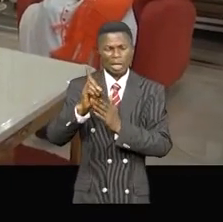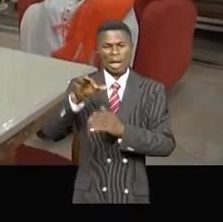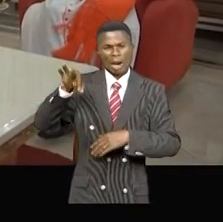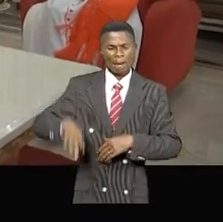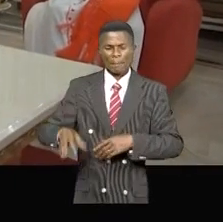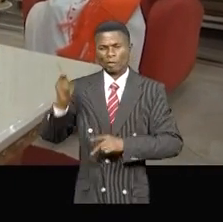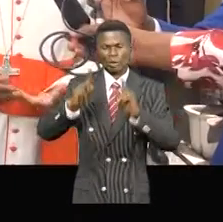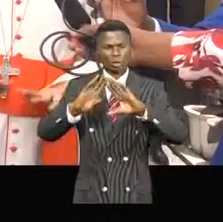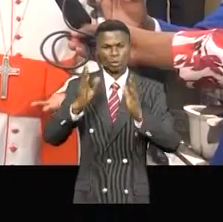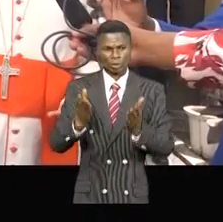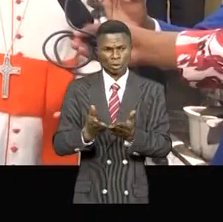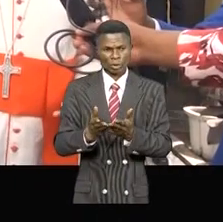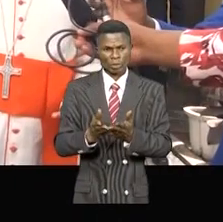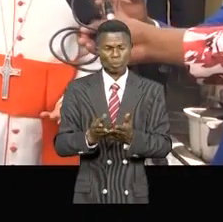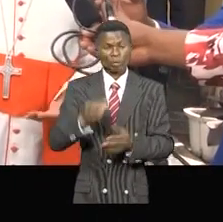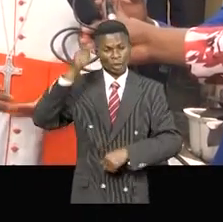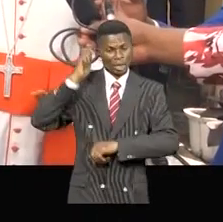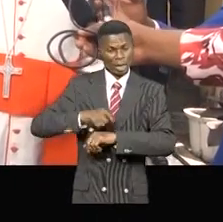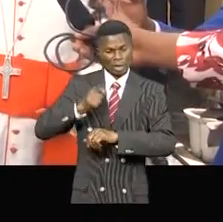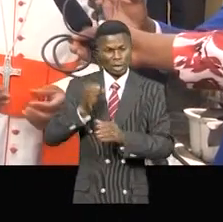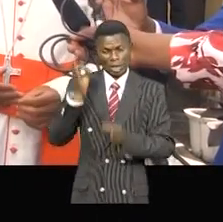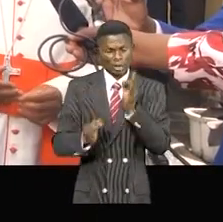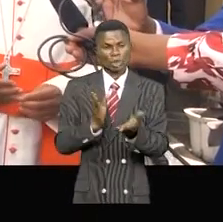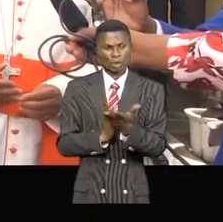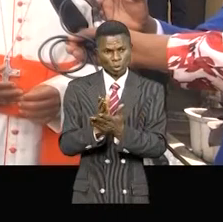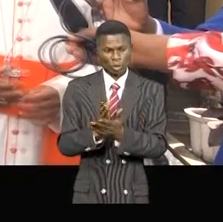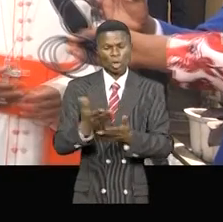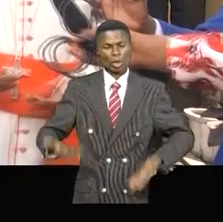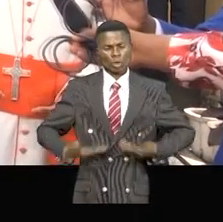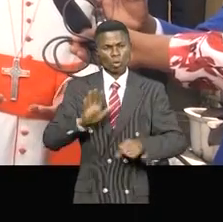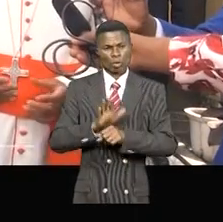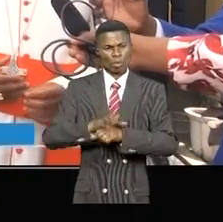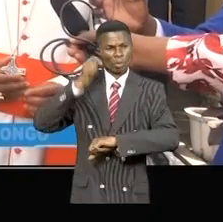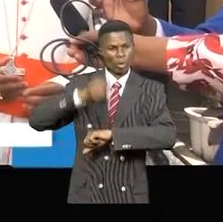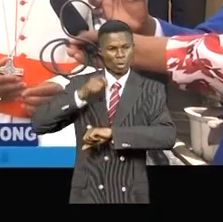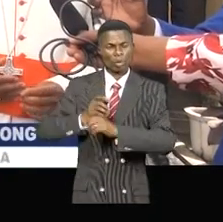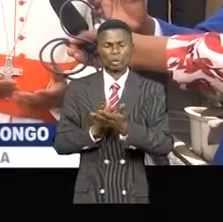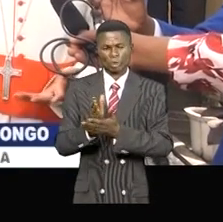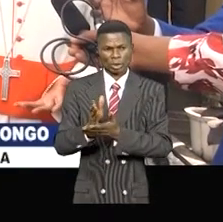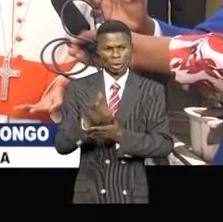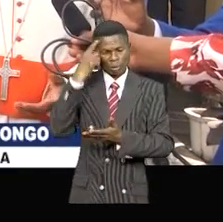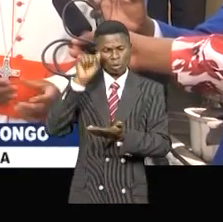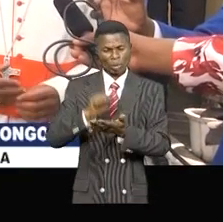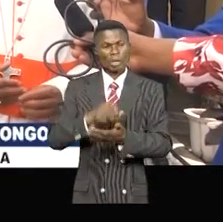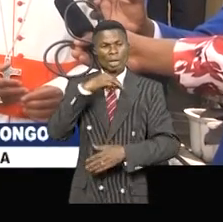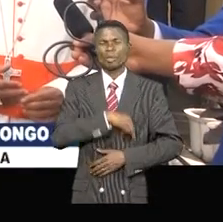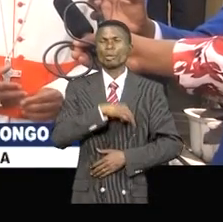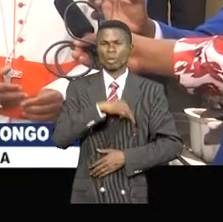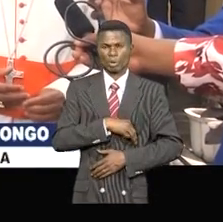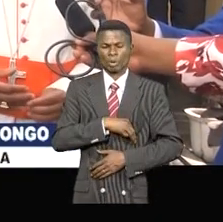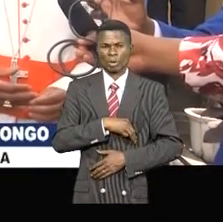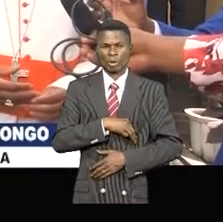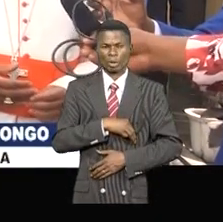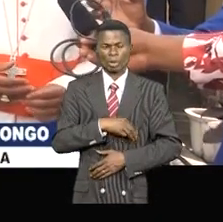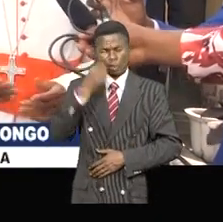population congolaise. La justice est faite et nous sommes très heureux pour ça. Au-delà de ça, c'est plutôt la mission qui est désormais